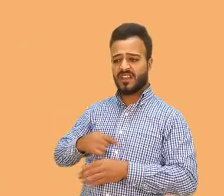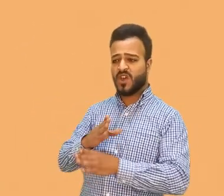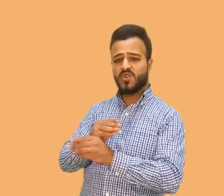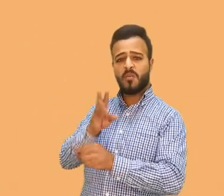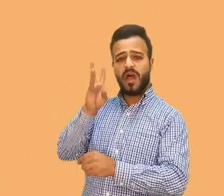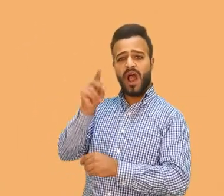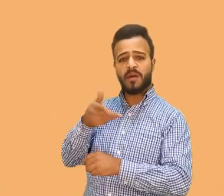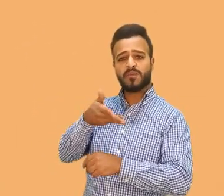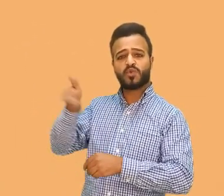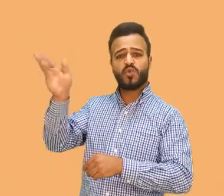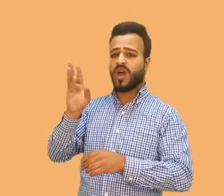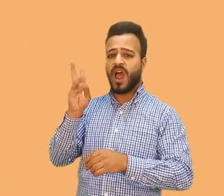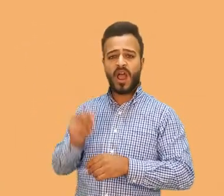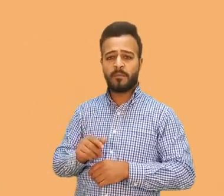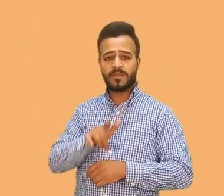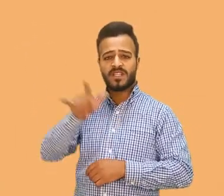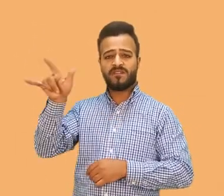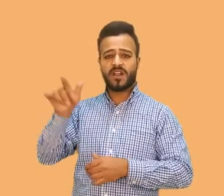يوما ستغيبين؟